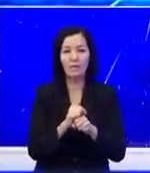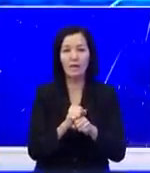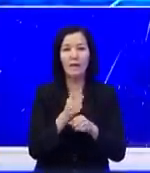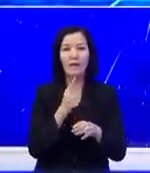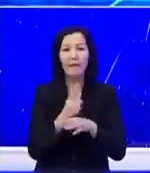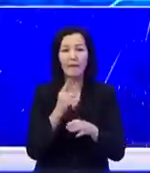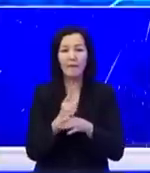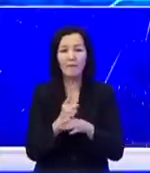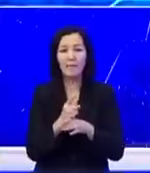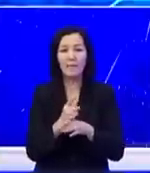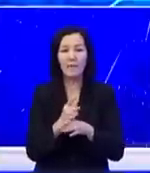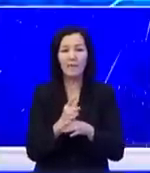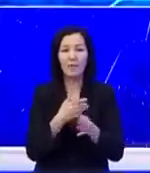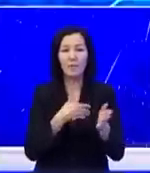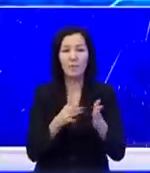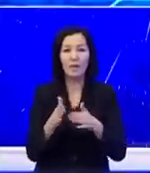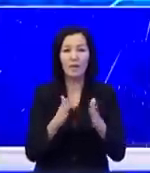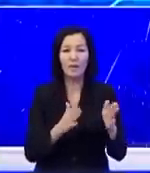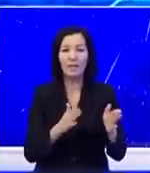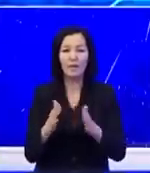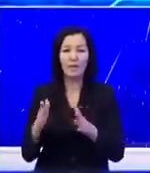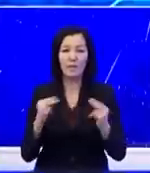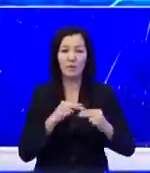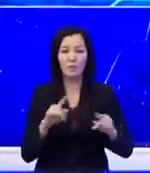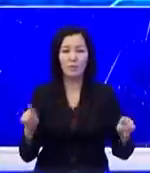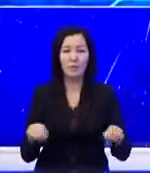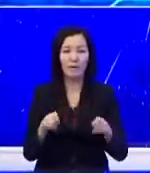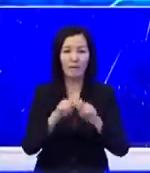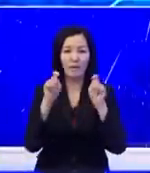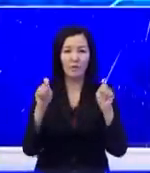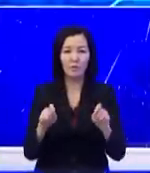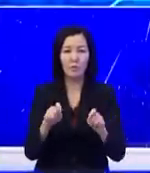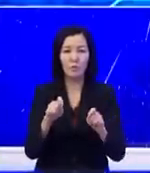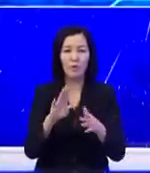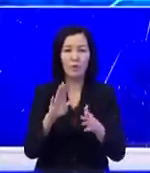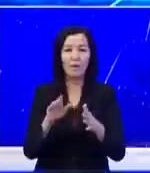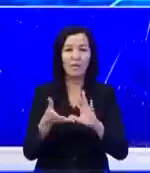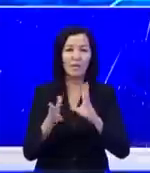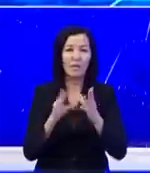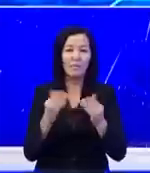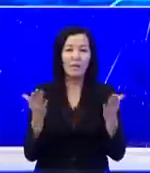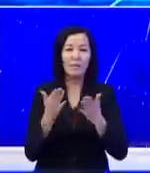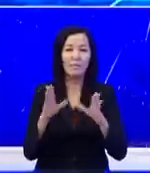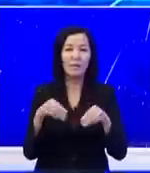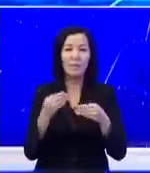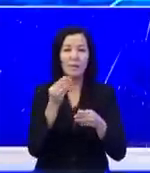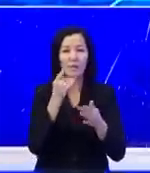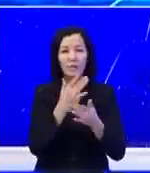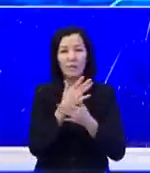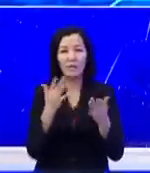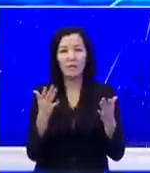карантин режимі жеңілдетіліп, бірқатар жұмыс орындары қайта ашылуы себеп. Жалпы аймақта көмек кімдерге берілді? Азық-түлік топтамасы